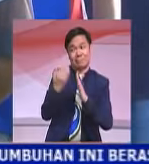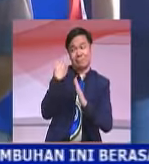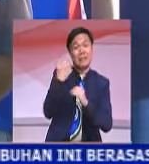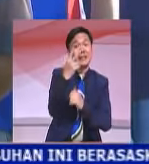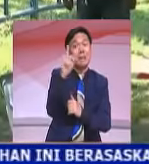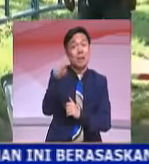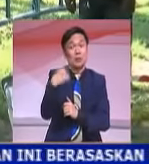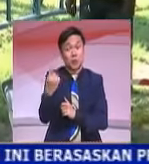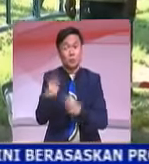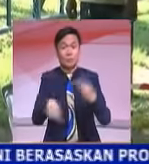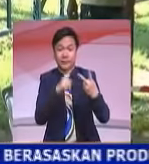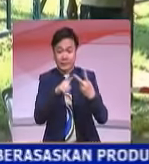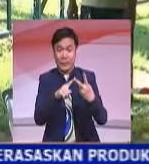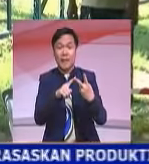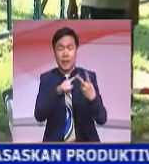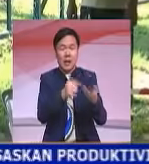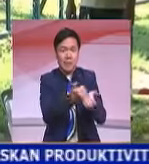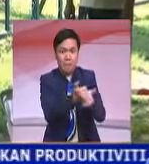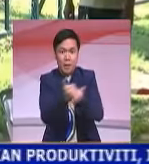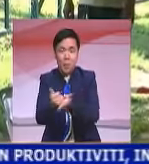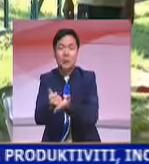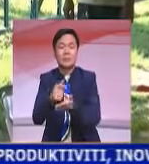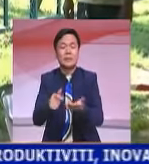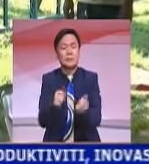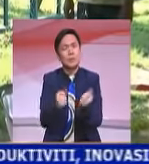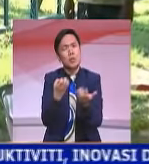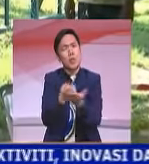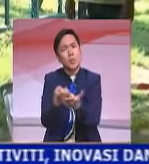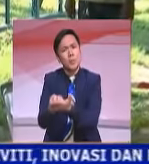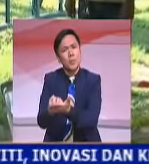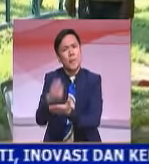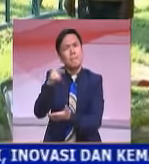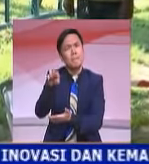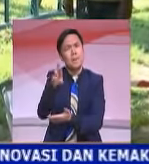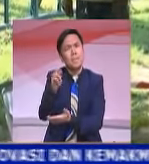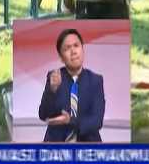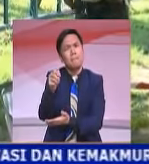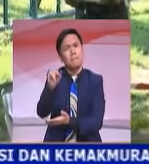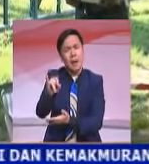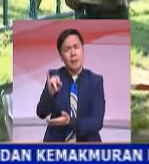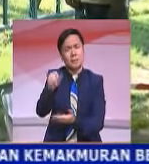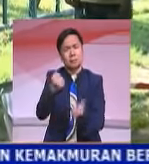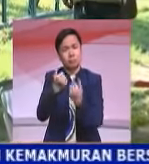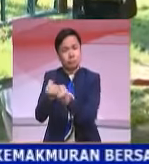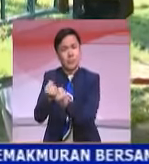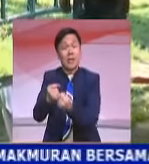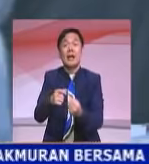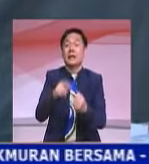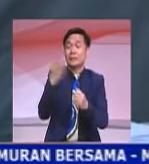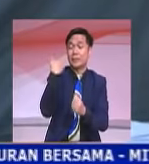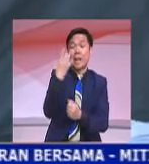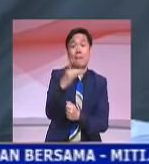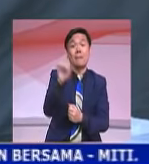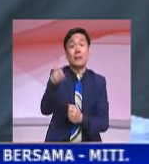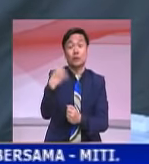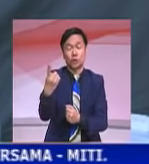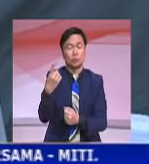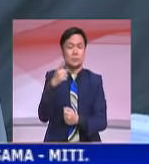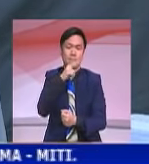lalu serta pengumuman Bantuan Perlindungan Ekonomi dan Rakyat Malaysia Permai pada 18 Januari oleh Perdana